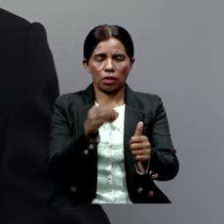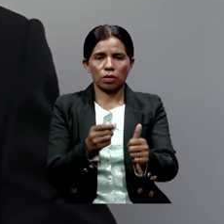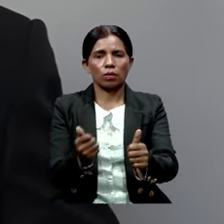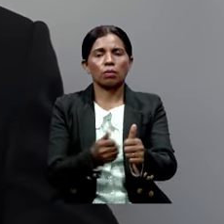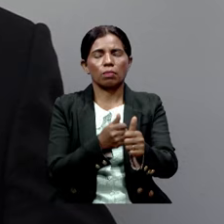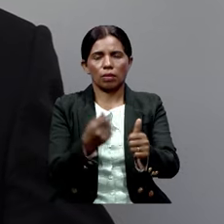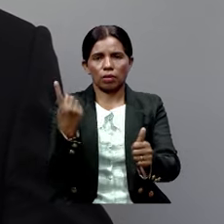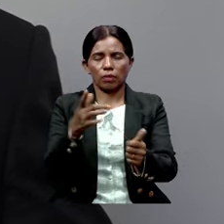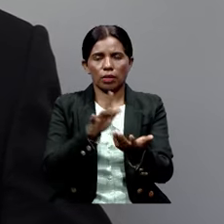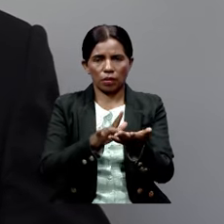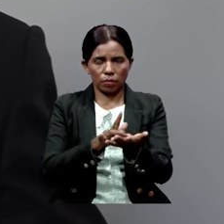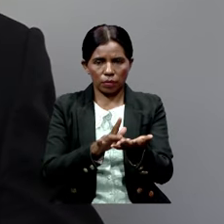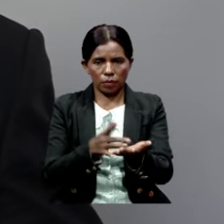ke